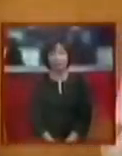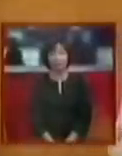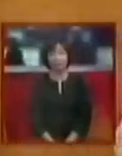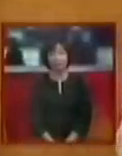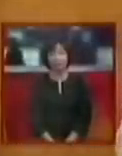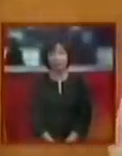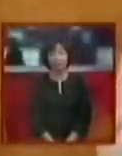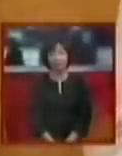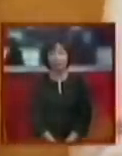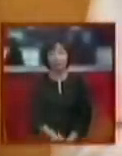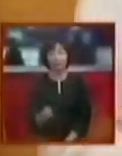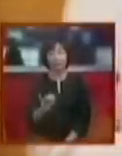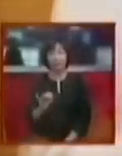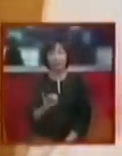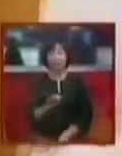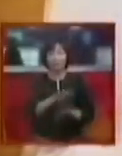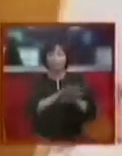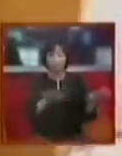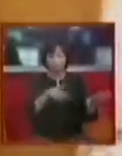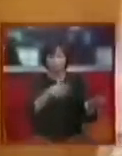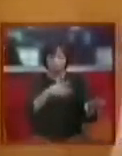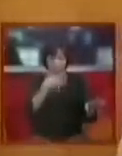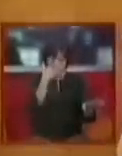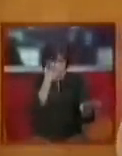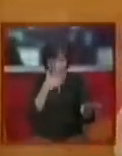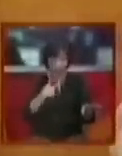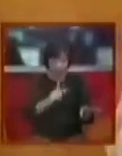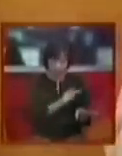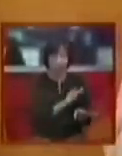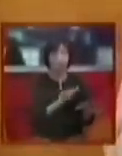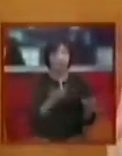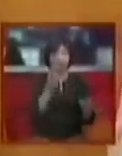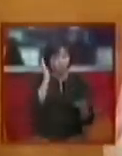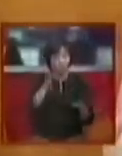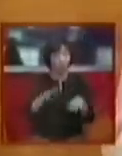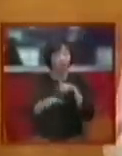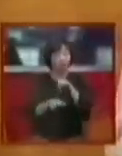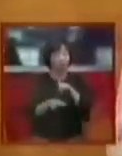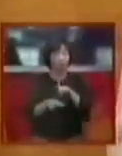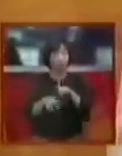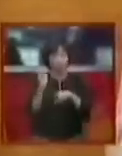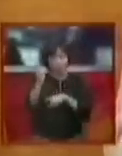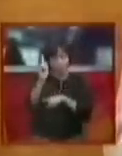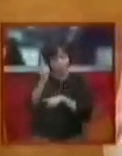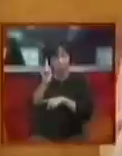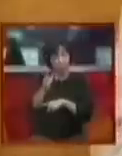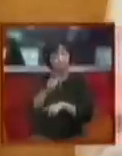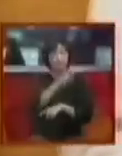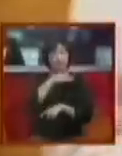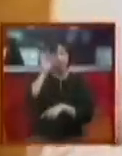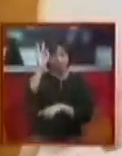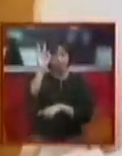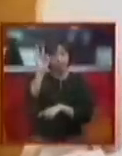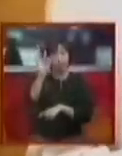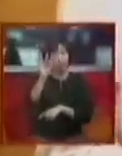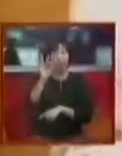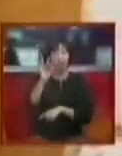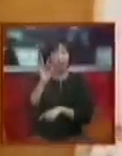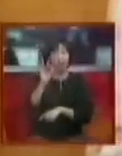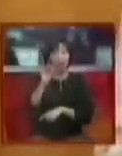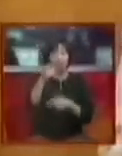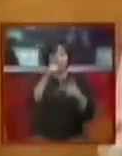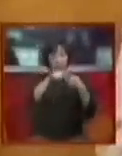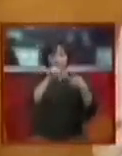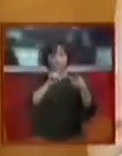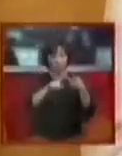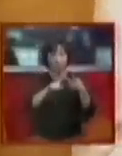Huwag din po sana nilang masamain dahil personal ko silang pangangalanan. Kina Father Catalino Arevalo at Sister Agnes